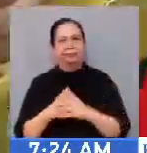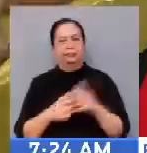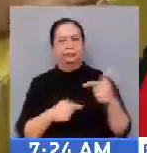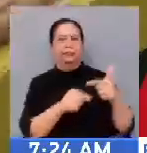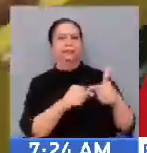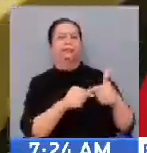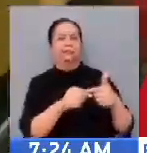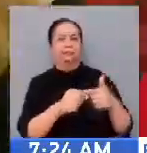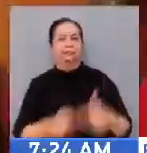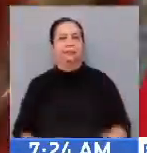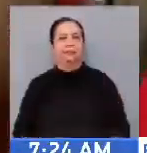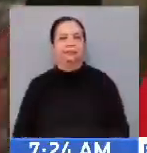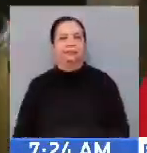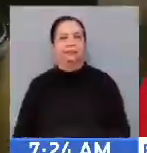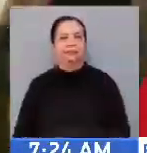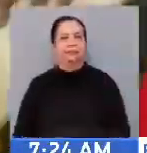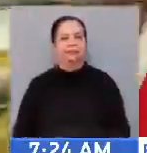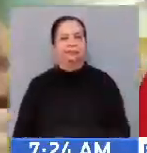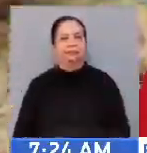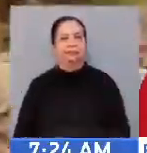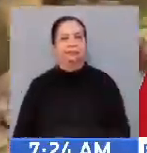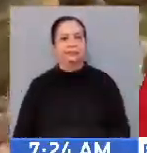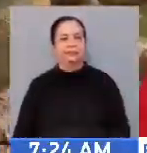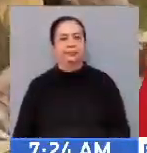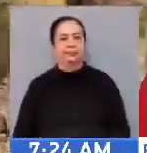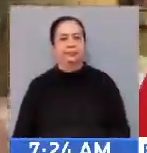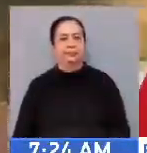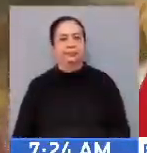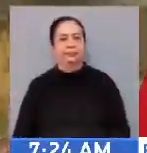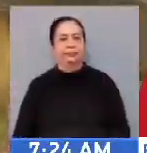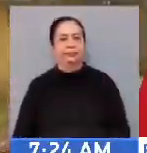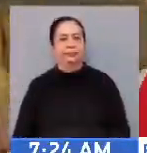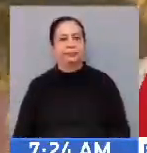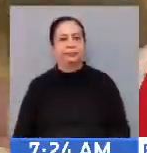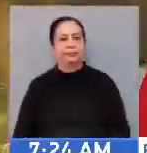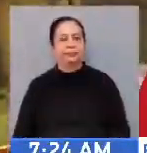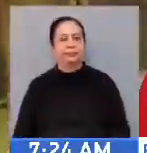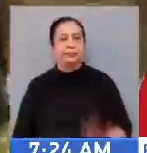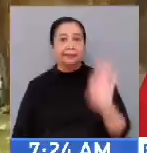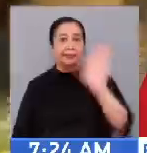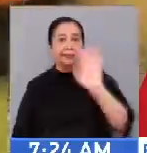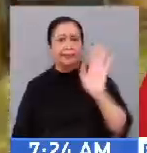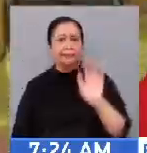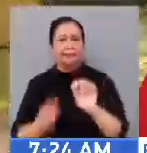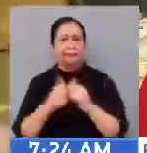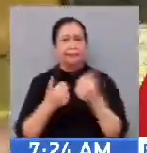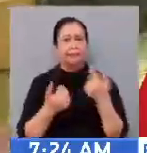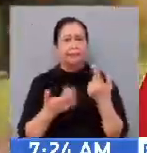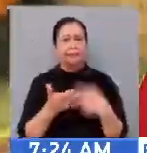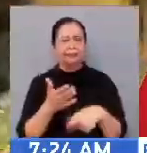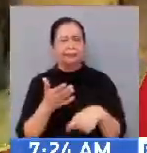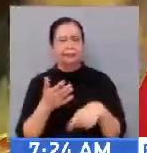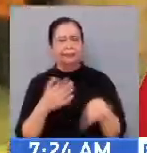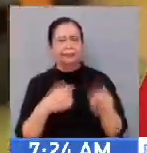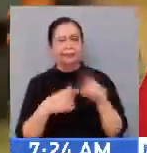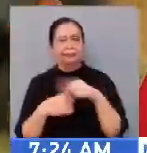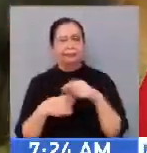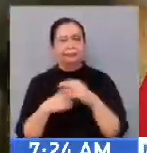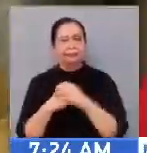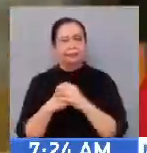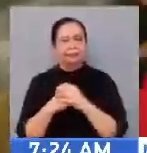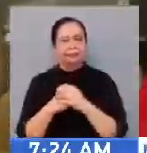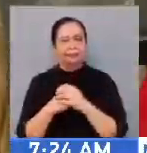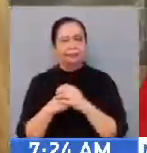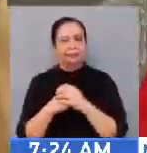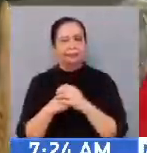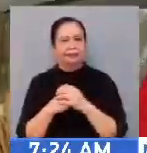ho ang ito. Tay, kumusta ho ang presyo? Kumusta ho ang presyo ho